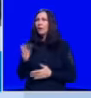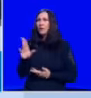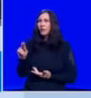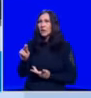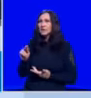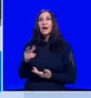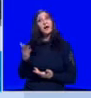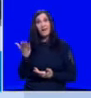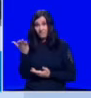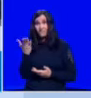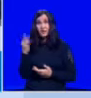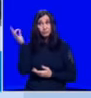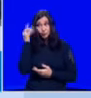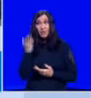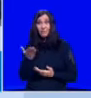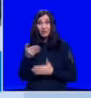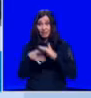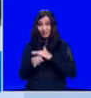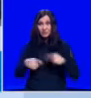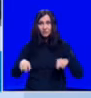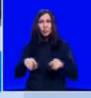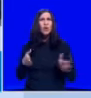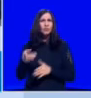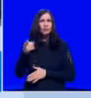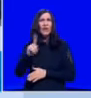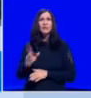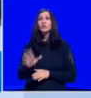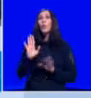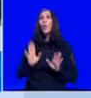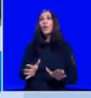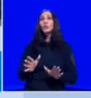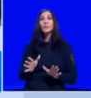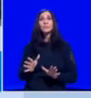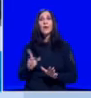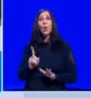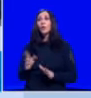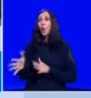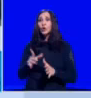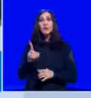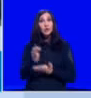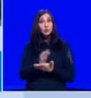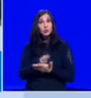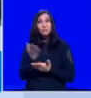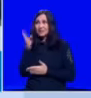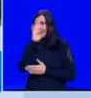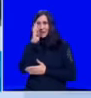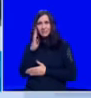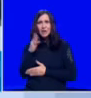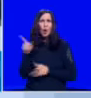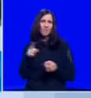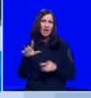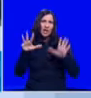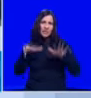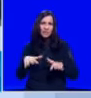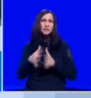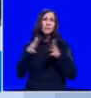ако обичате. Не, не ви изпитвам, просто това е нещо, което трябва да чуете нашите зрители. Тези хора са лицемери. Те управляваха 9 месеца и повече с